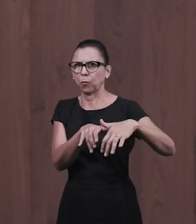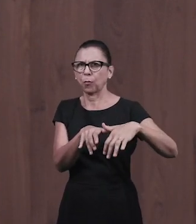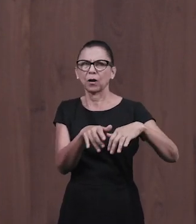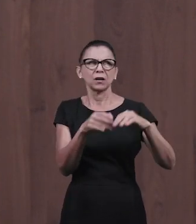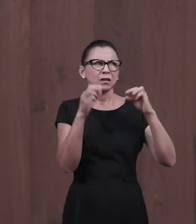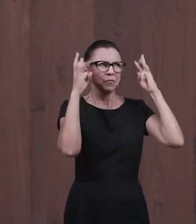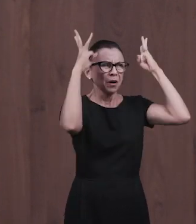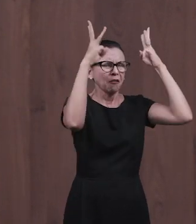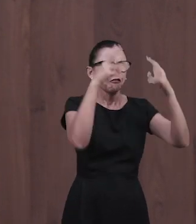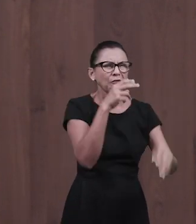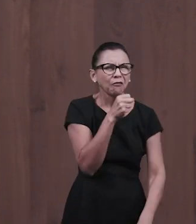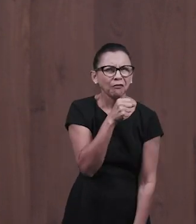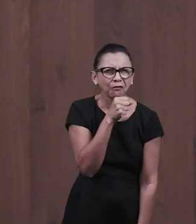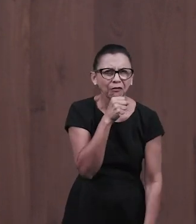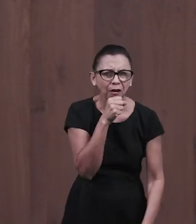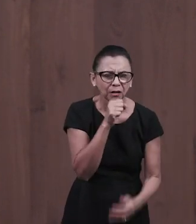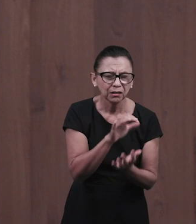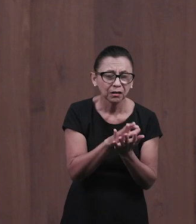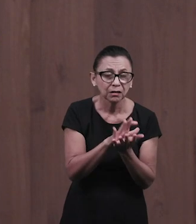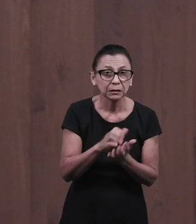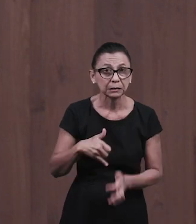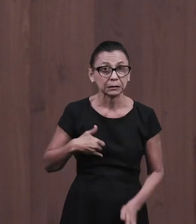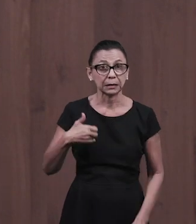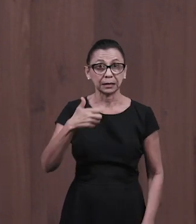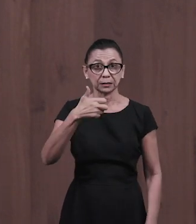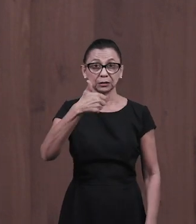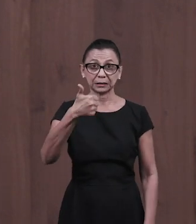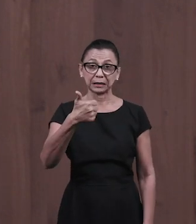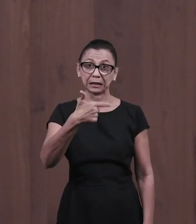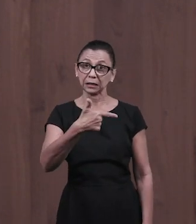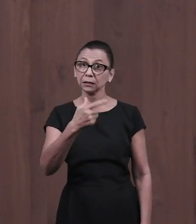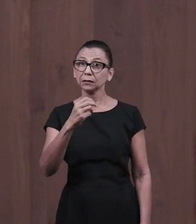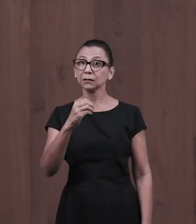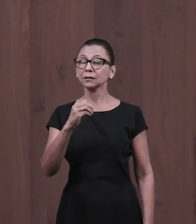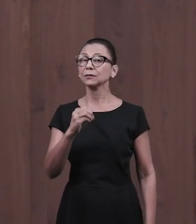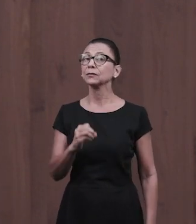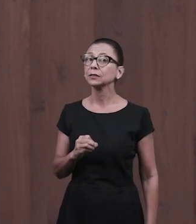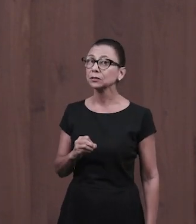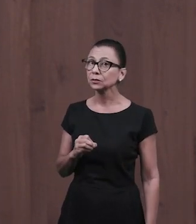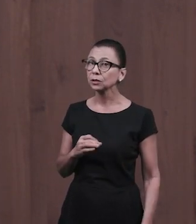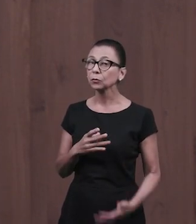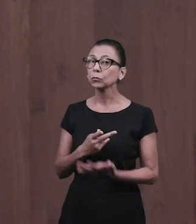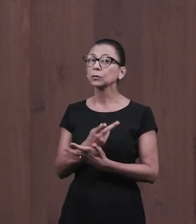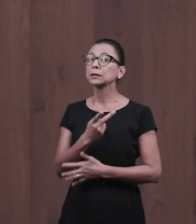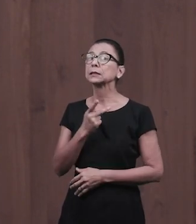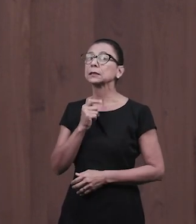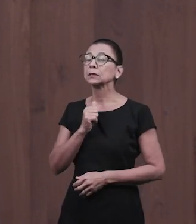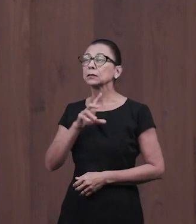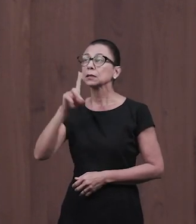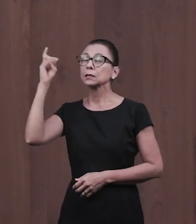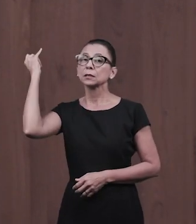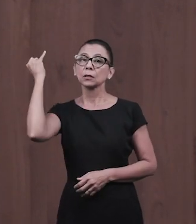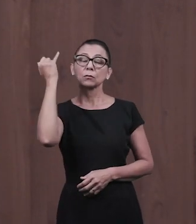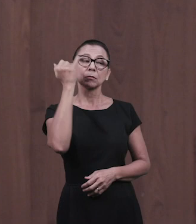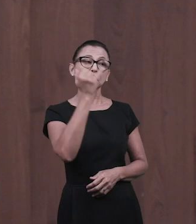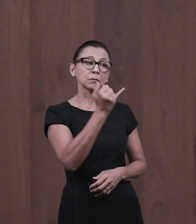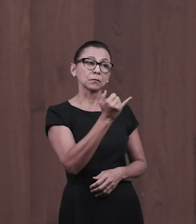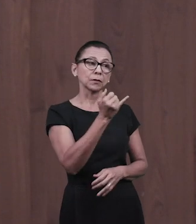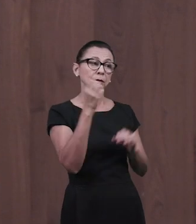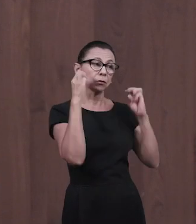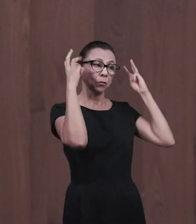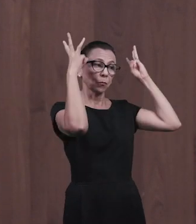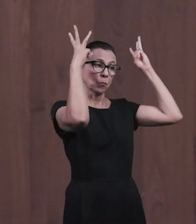peuple, Moïse était déjà âgé et il avait 120 ans. Donc, Dieu a dit à Moïse que